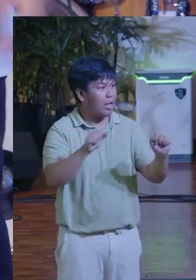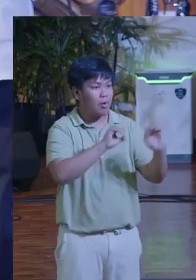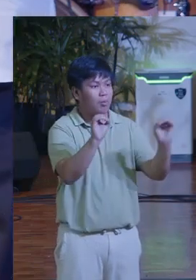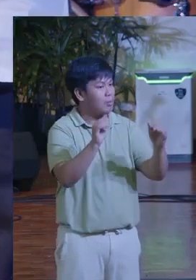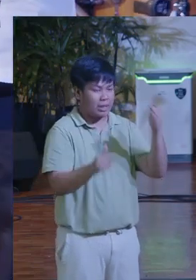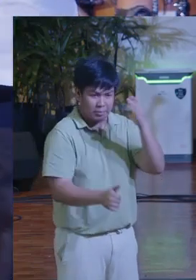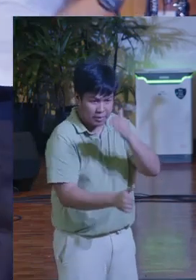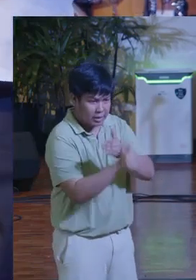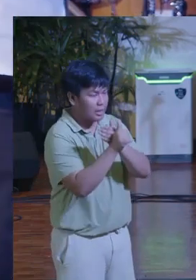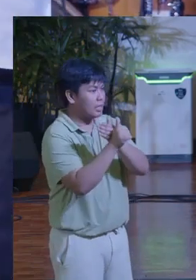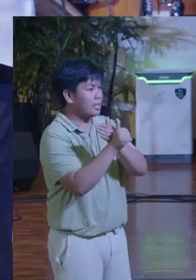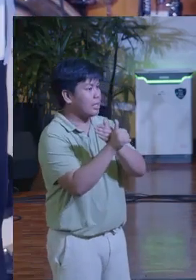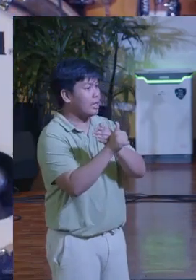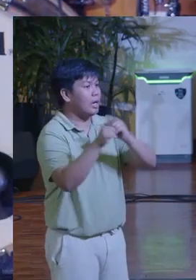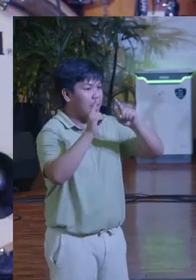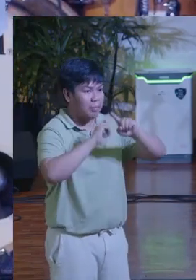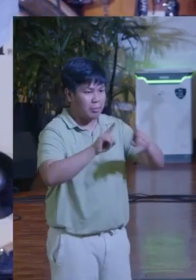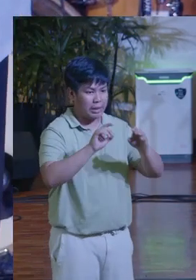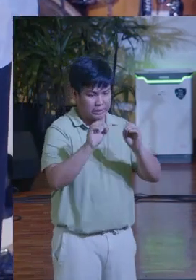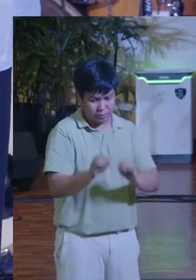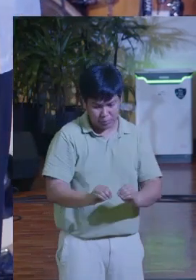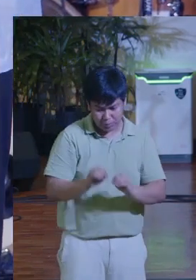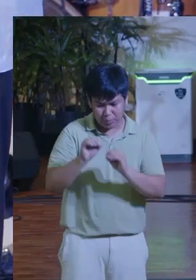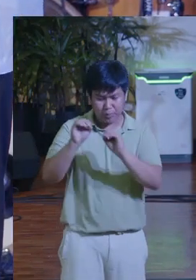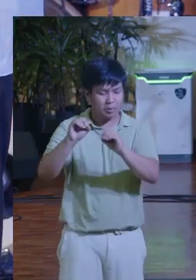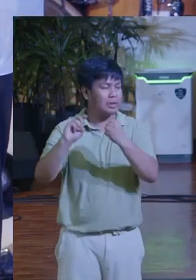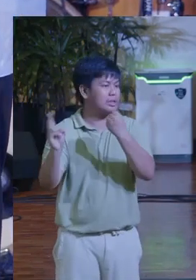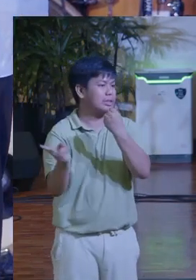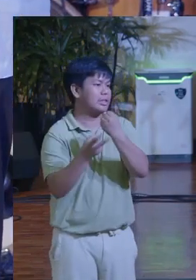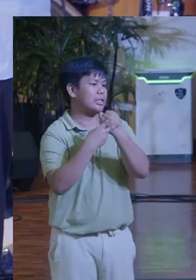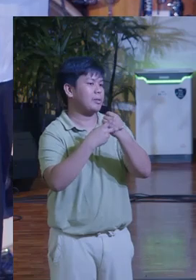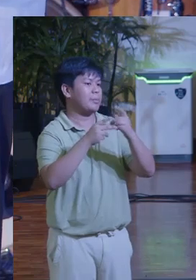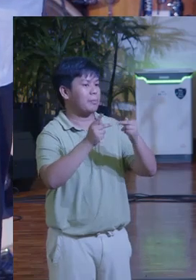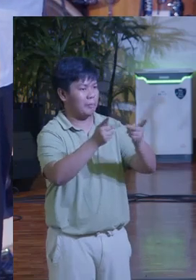napahamak, siya po ay nalagay pa sa